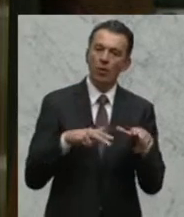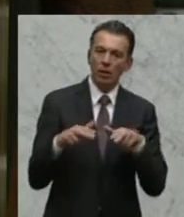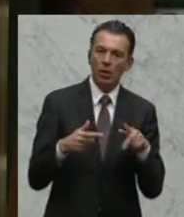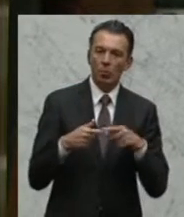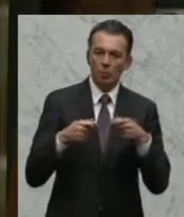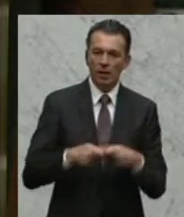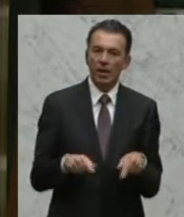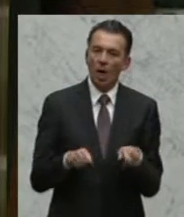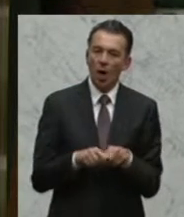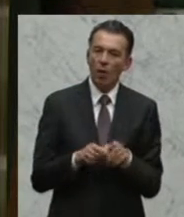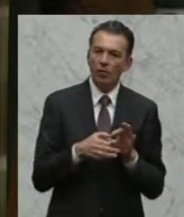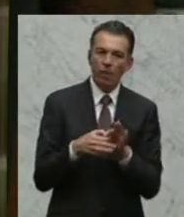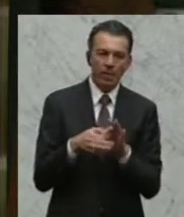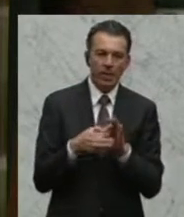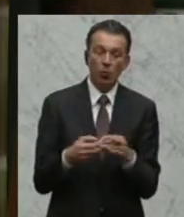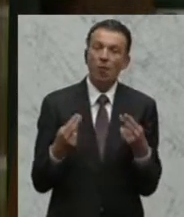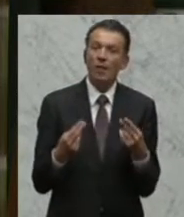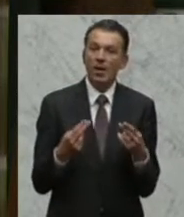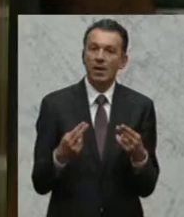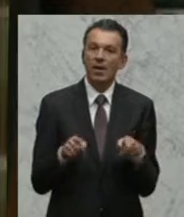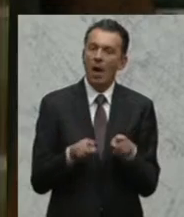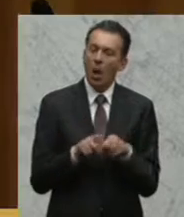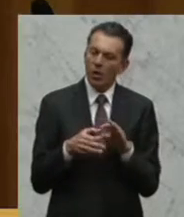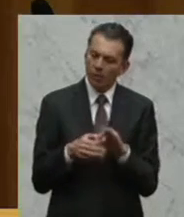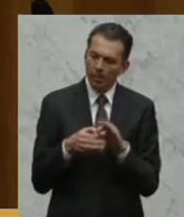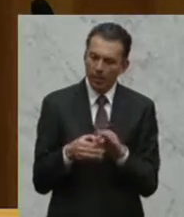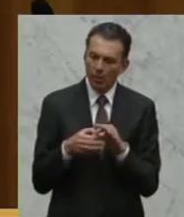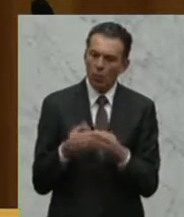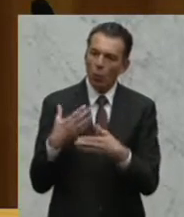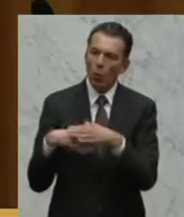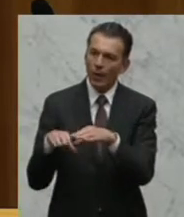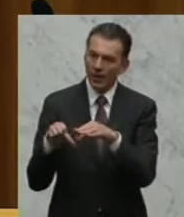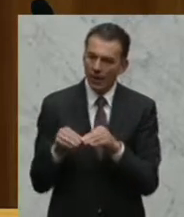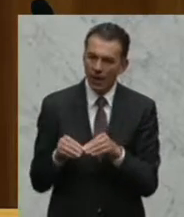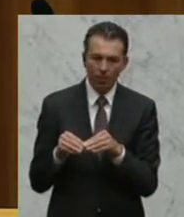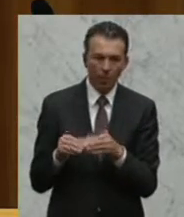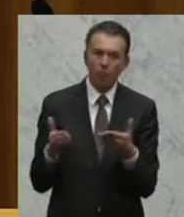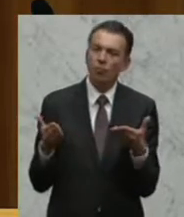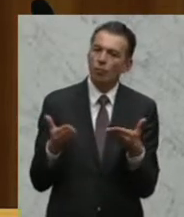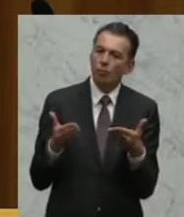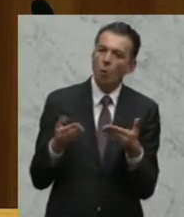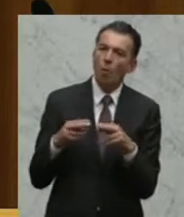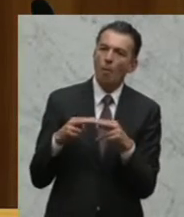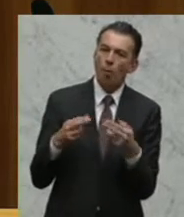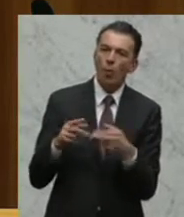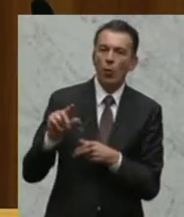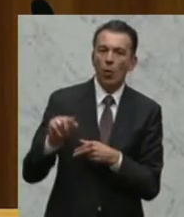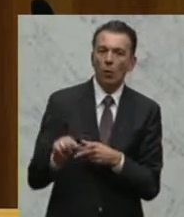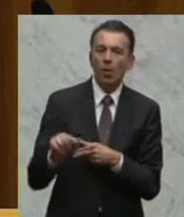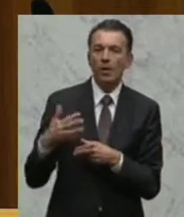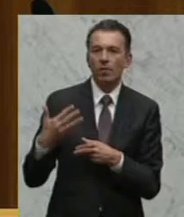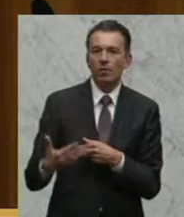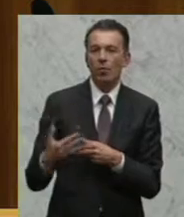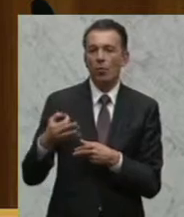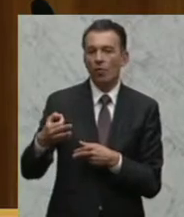ihren Mitgliedern auch in Bezug, und das ist wichtig, auch in Bezug auf Unternehmungen, in denen der Bund mit mindestens 50